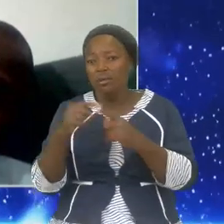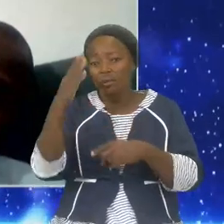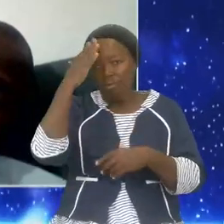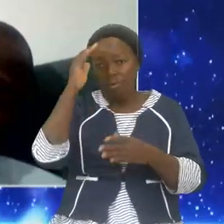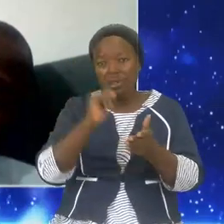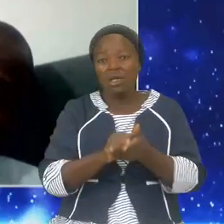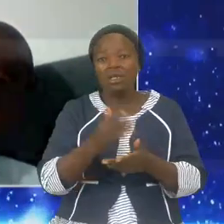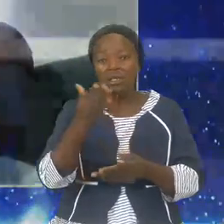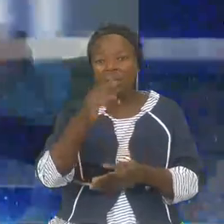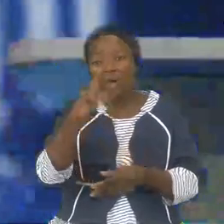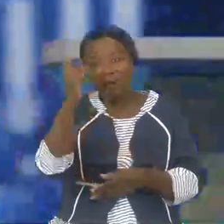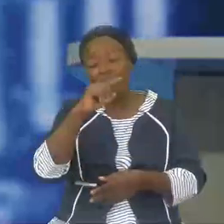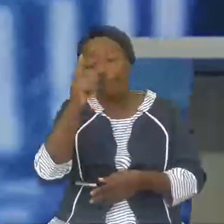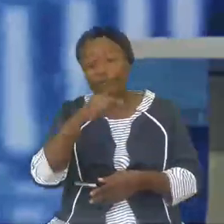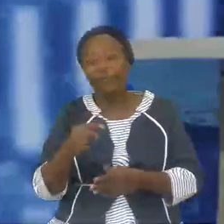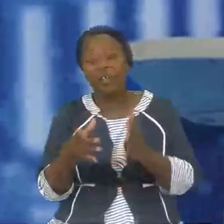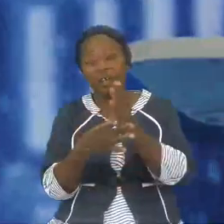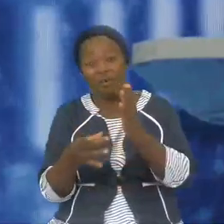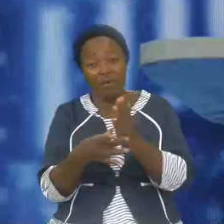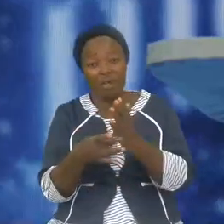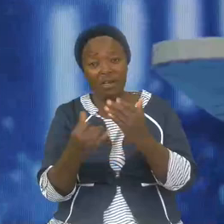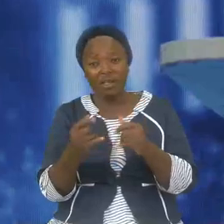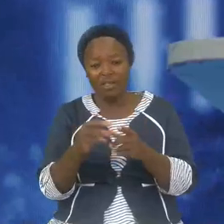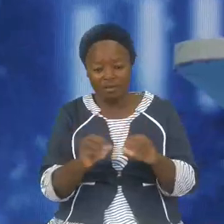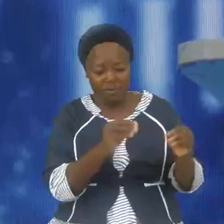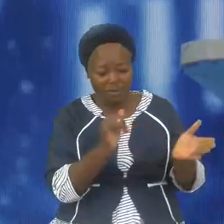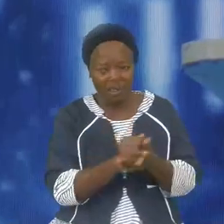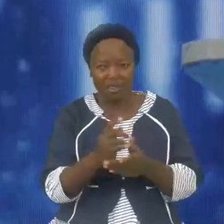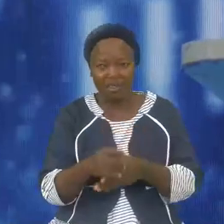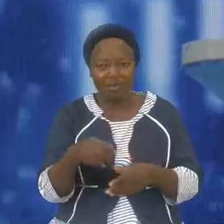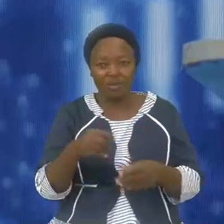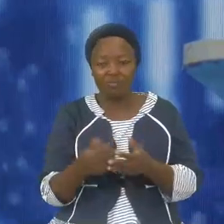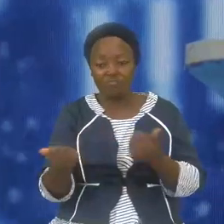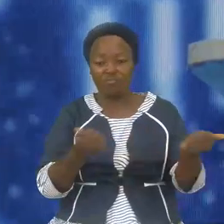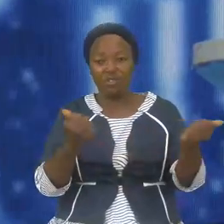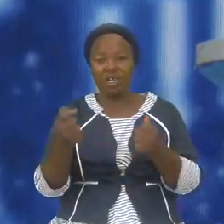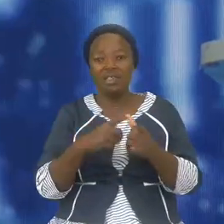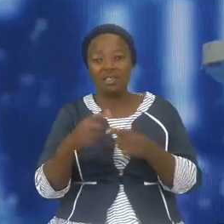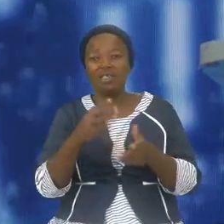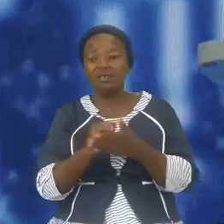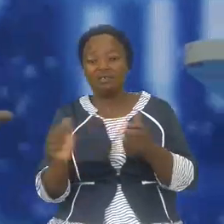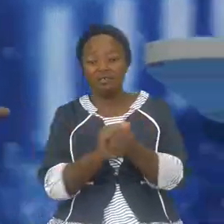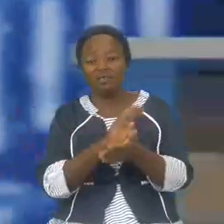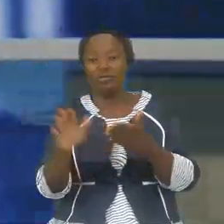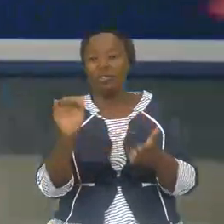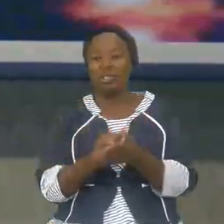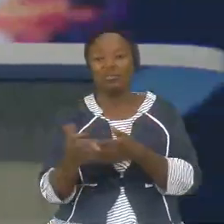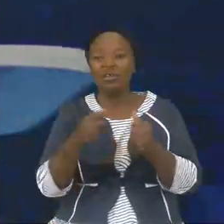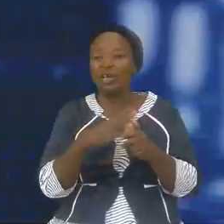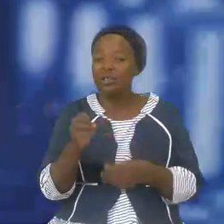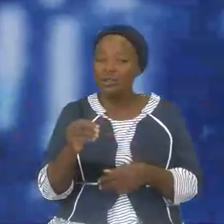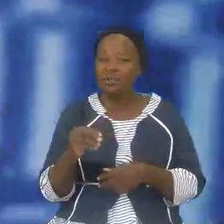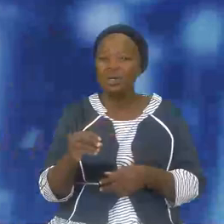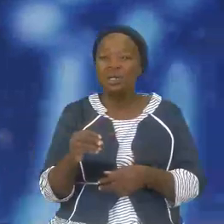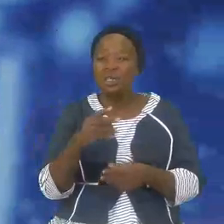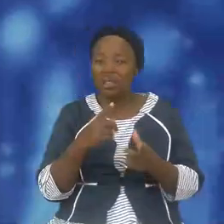les insensés sont allés chercher de l'huile. Vous savez, il y a de l'huile frelatée comme dans le moteur et